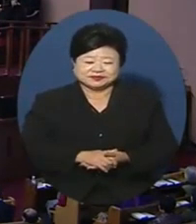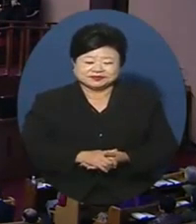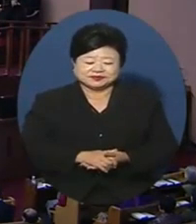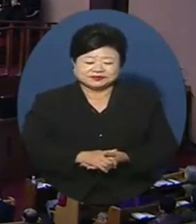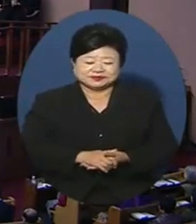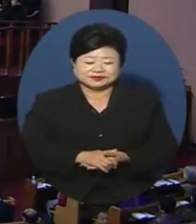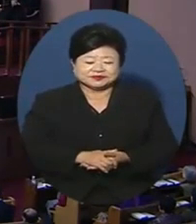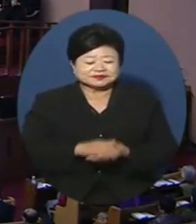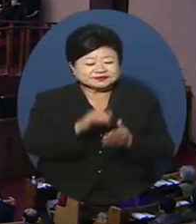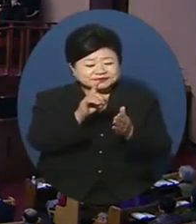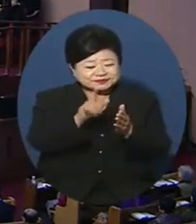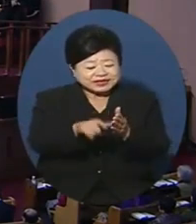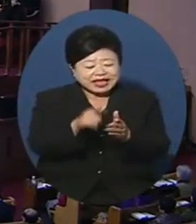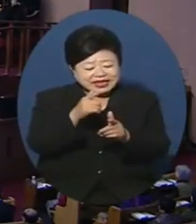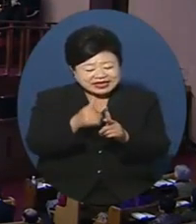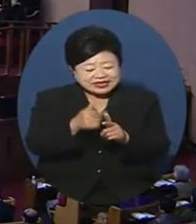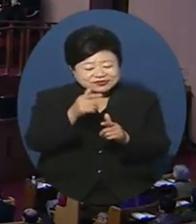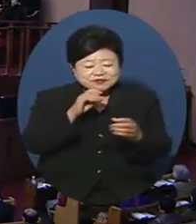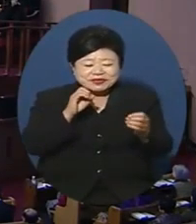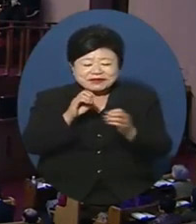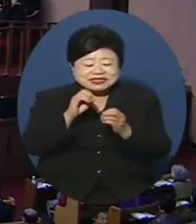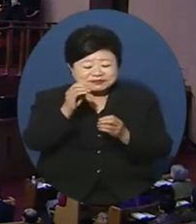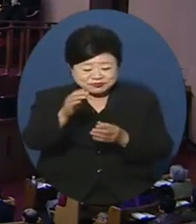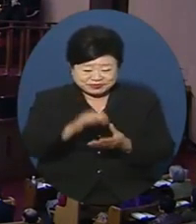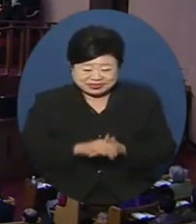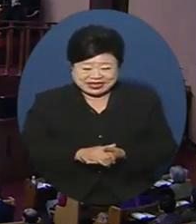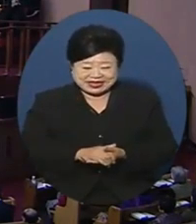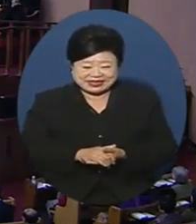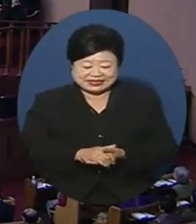그때 예수님께서 말씀하시기를